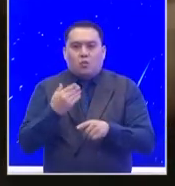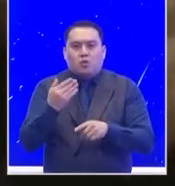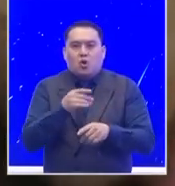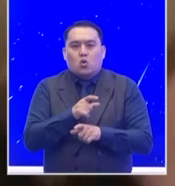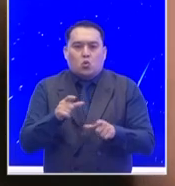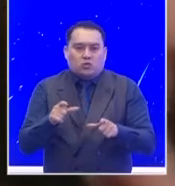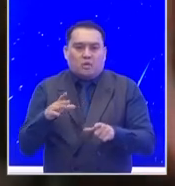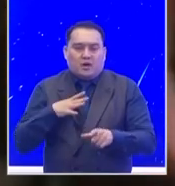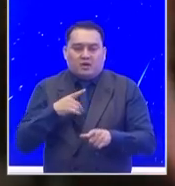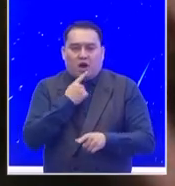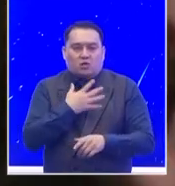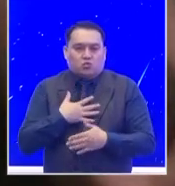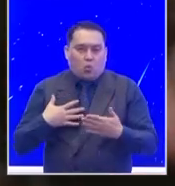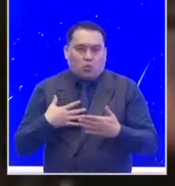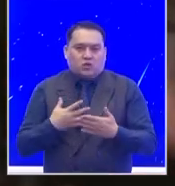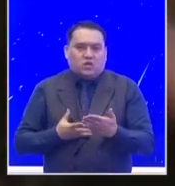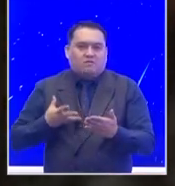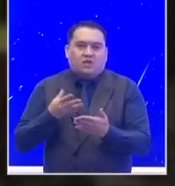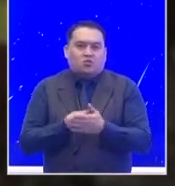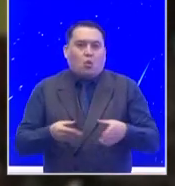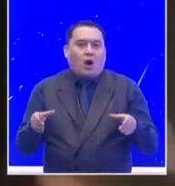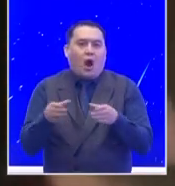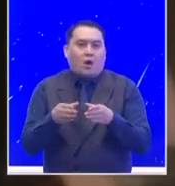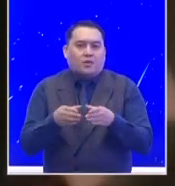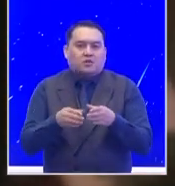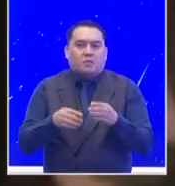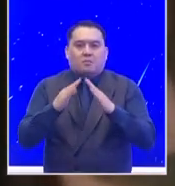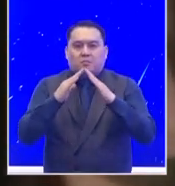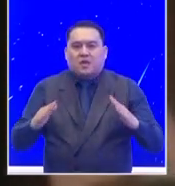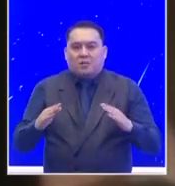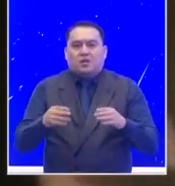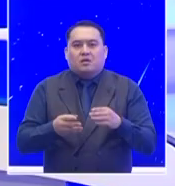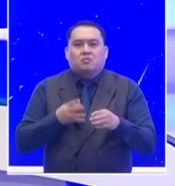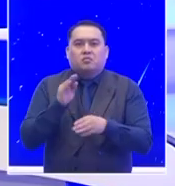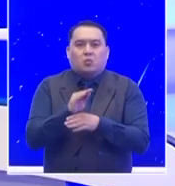люди становятся жертвами инвестиционных компаний и финансовых пирамид.